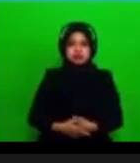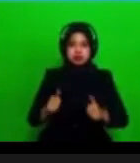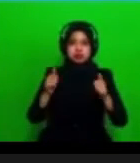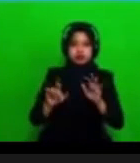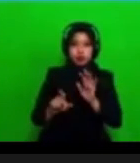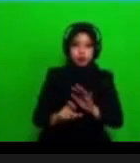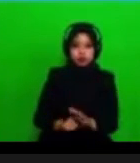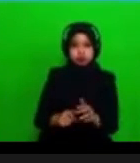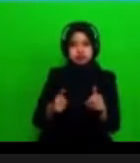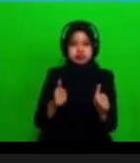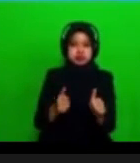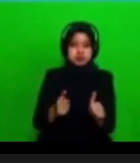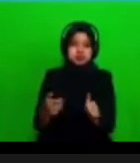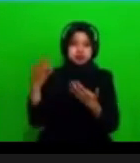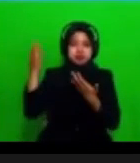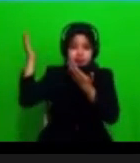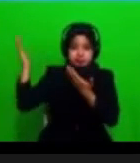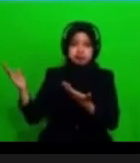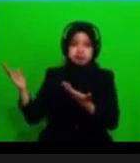Kalau kita bandingkan,